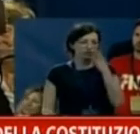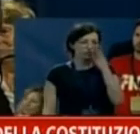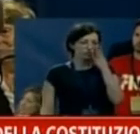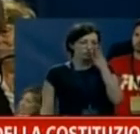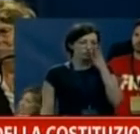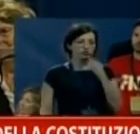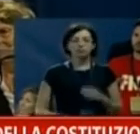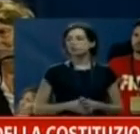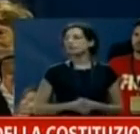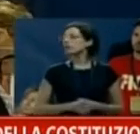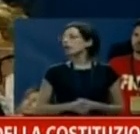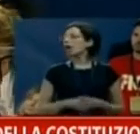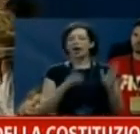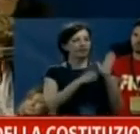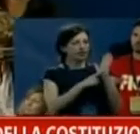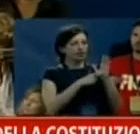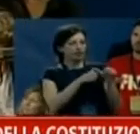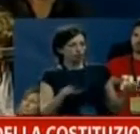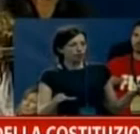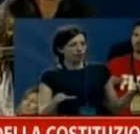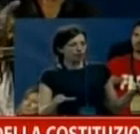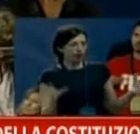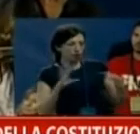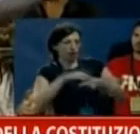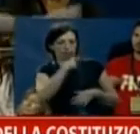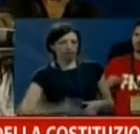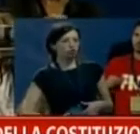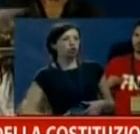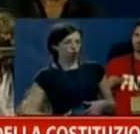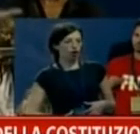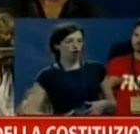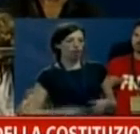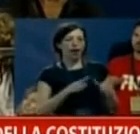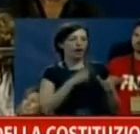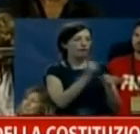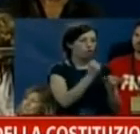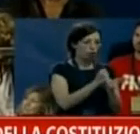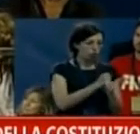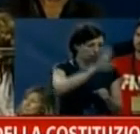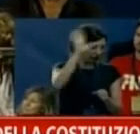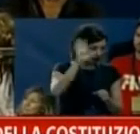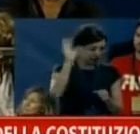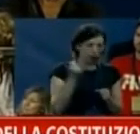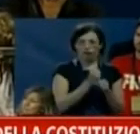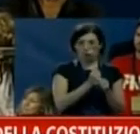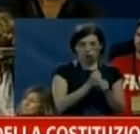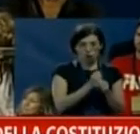sono affermati i diritti fondamentali delle persone. Il lavoro, che significa per esempio risorse per la